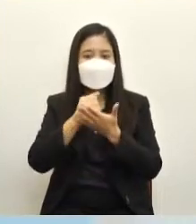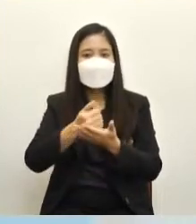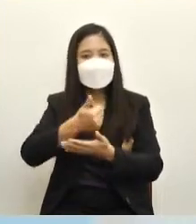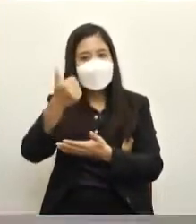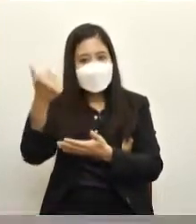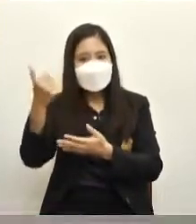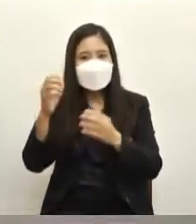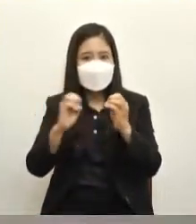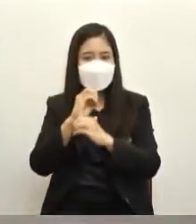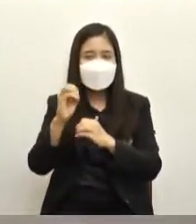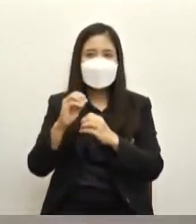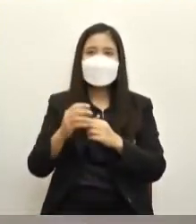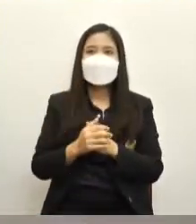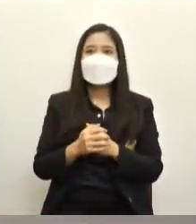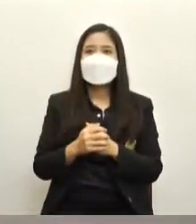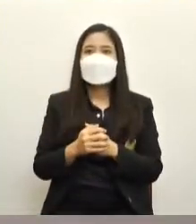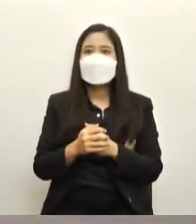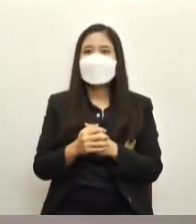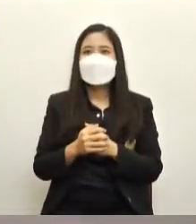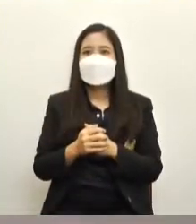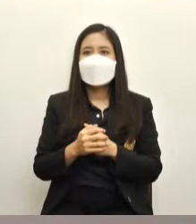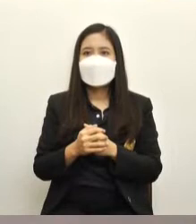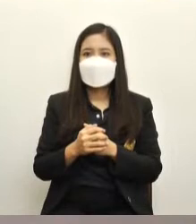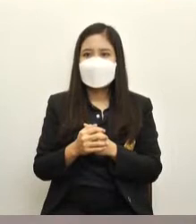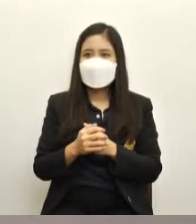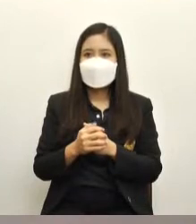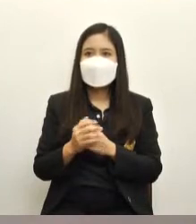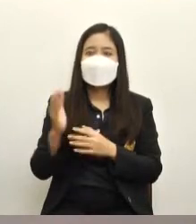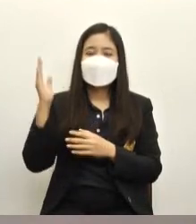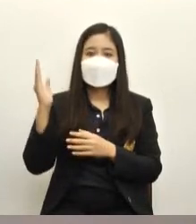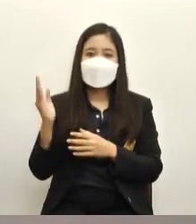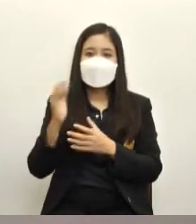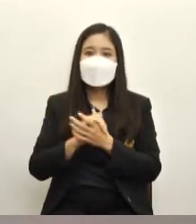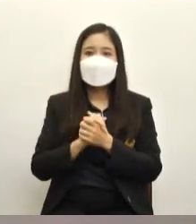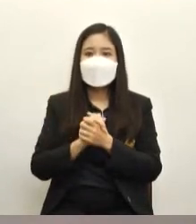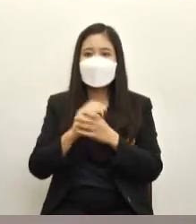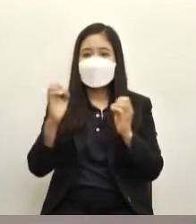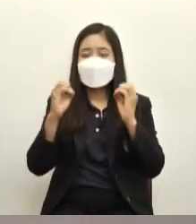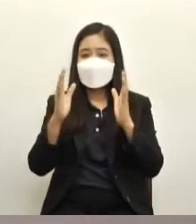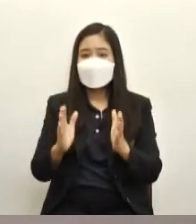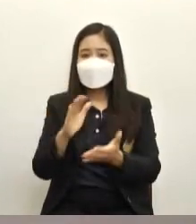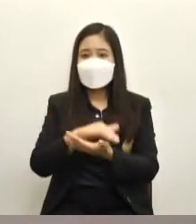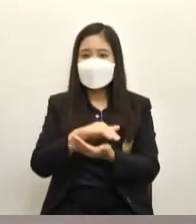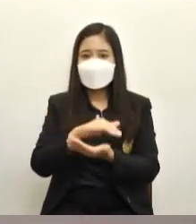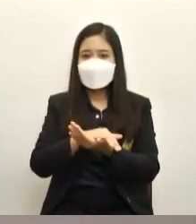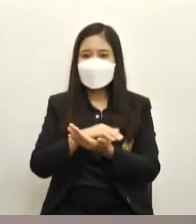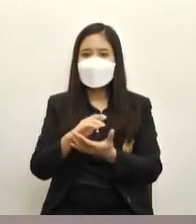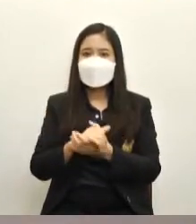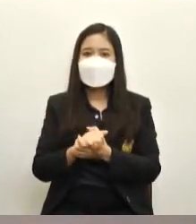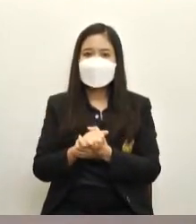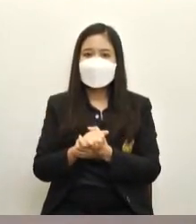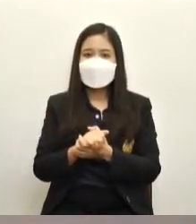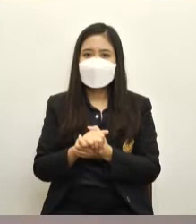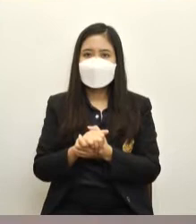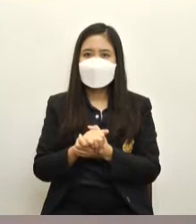อดภัยค่ะ สวัสดีค่ะดิฉันชื่อนางสาวสุธิดาจันยาค่ะเป็นครูจากโรงเรียนวัดหนองบัวพิทักษ์ราชบำ